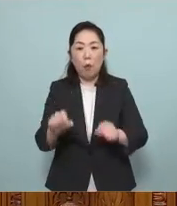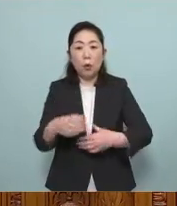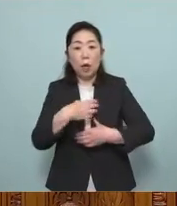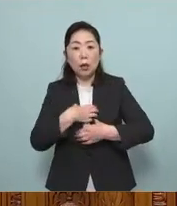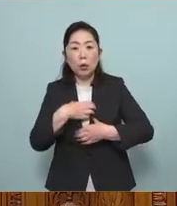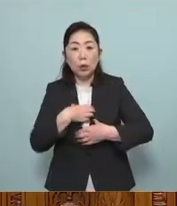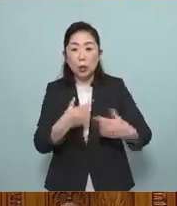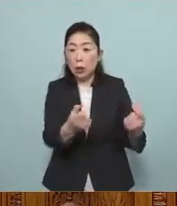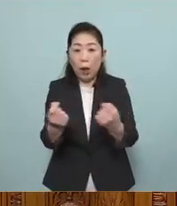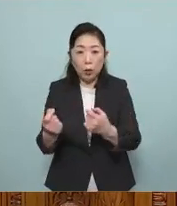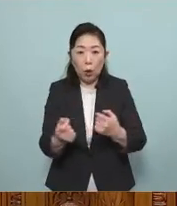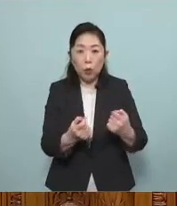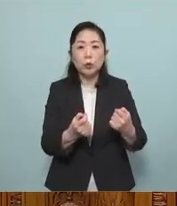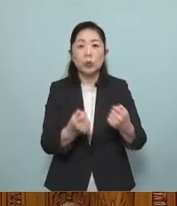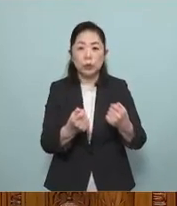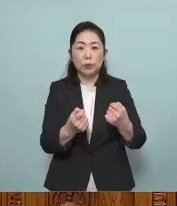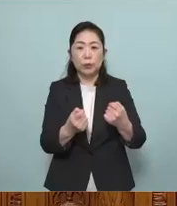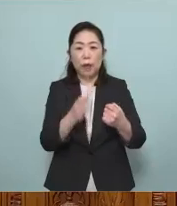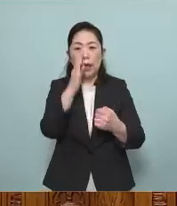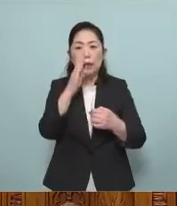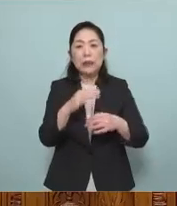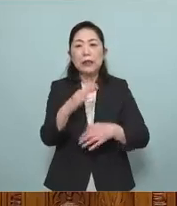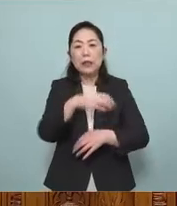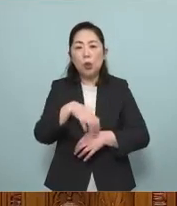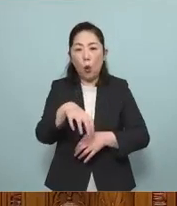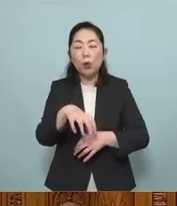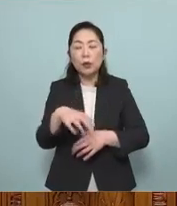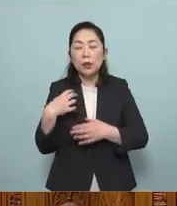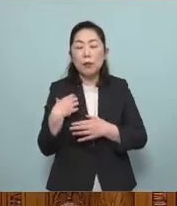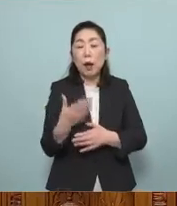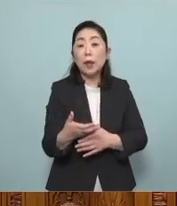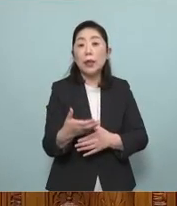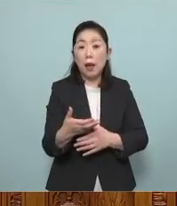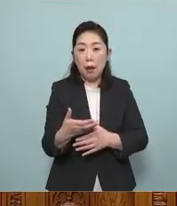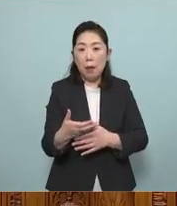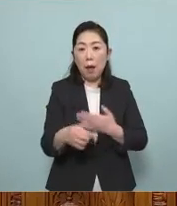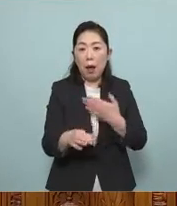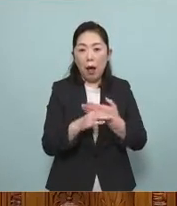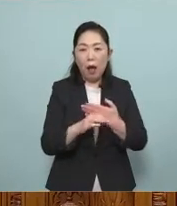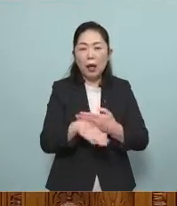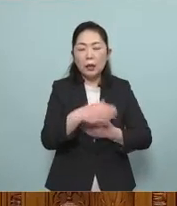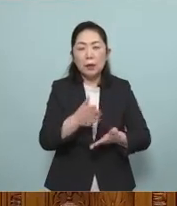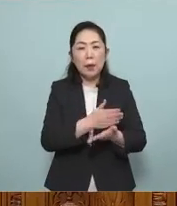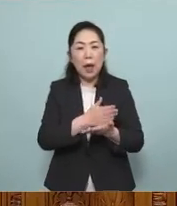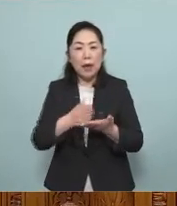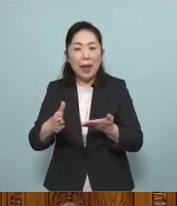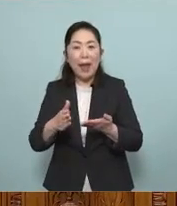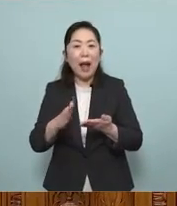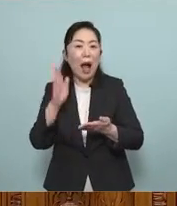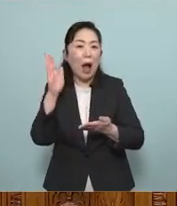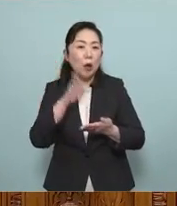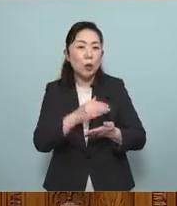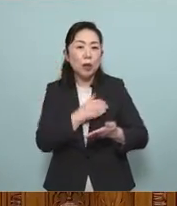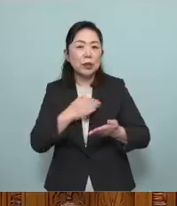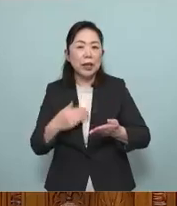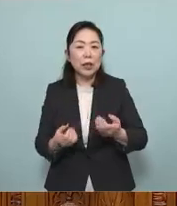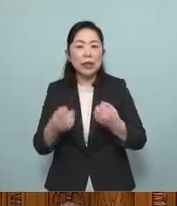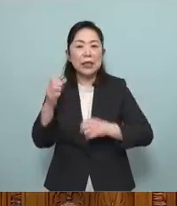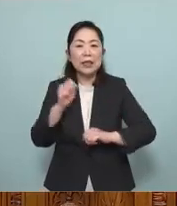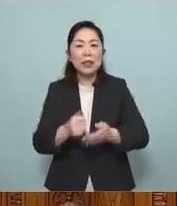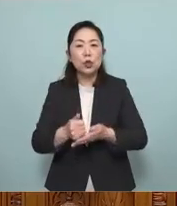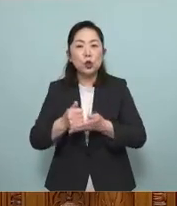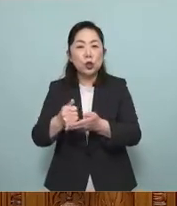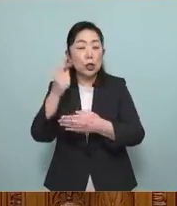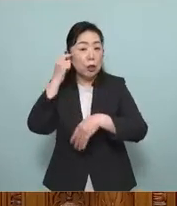ることを背景に、市場に任せればすべてがうまくいくという新自由主義的な考え方